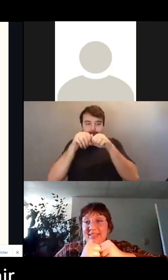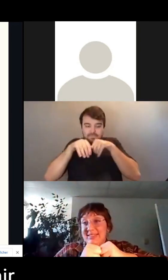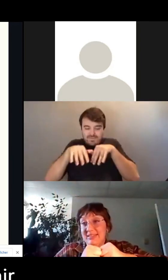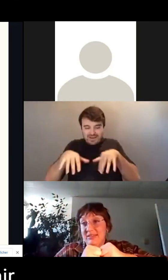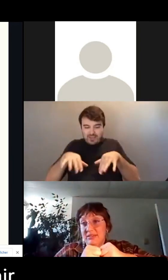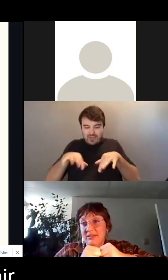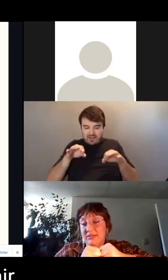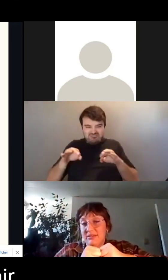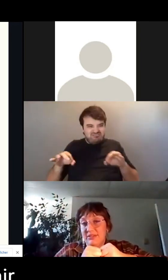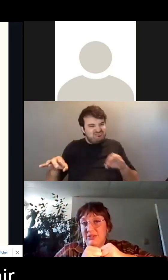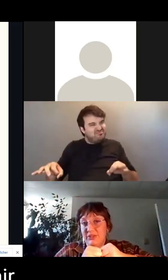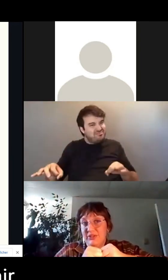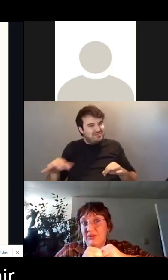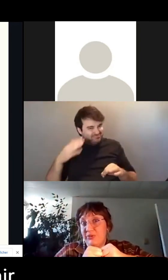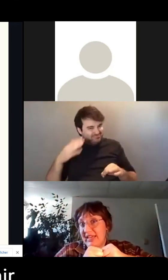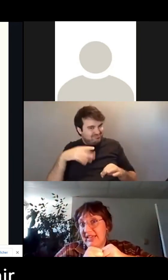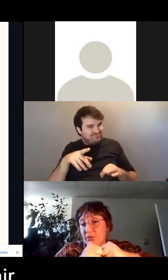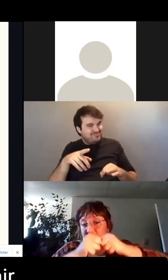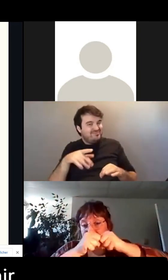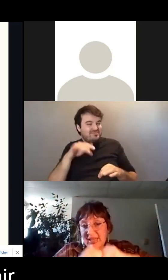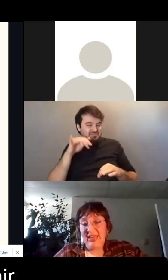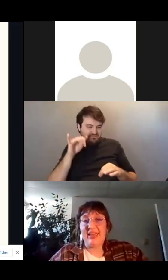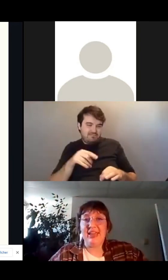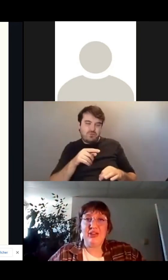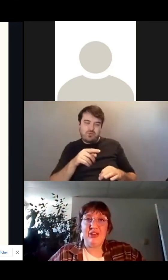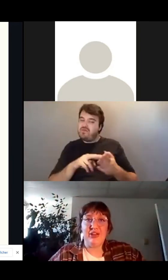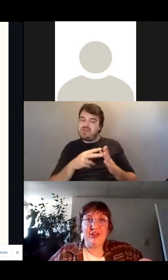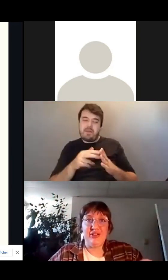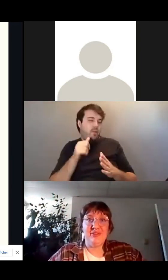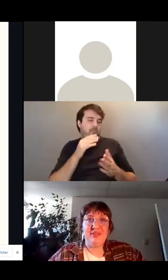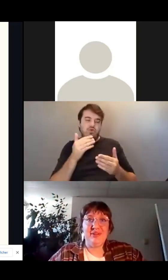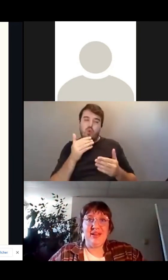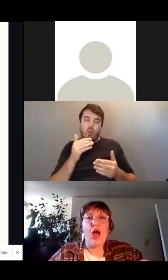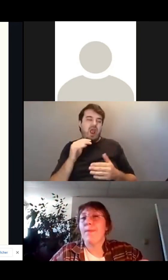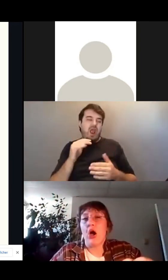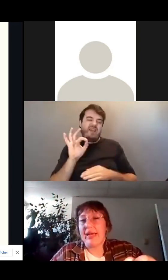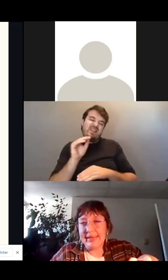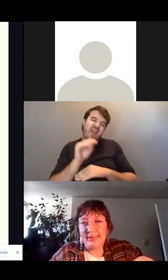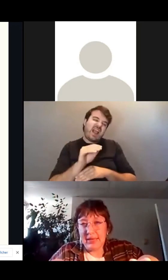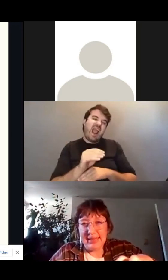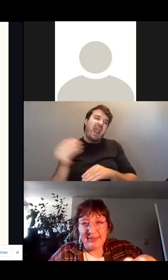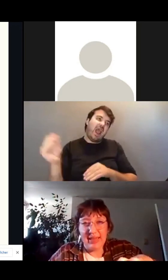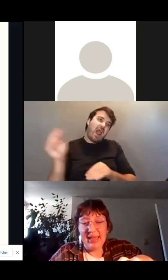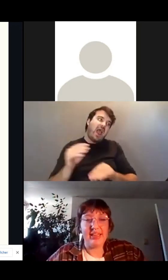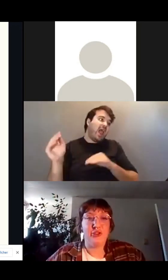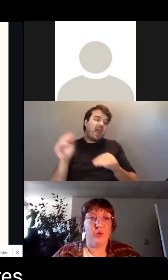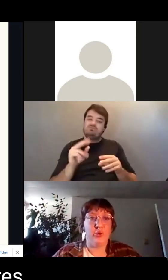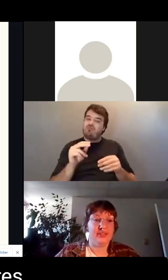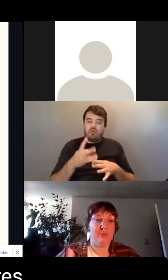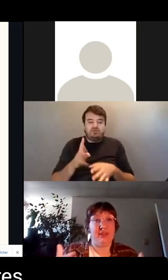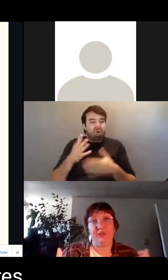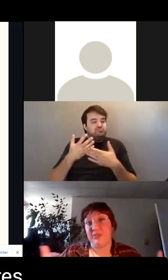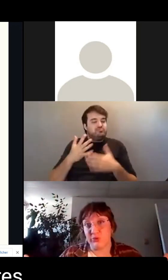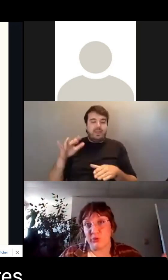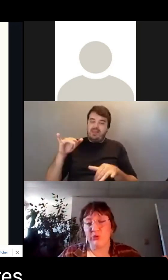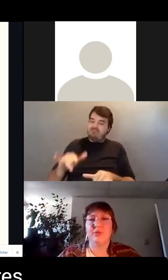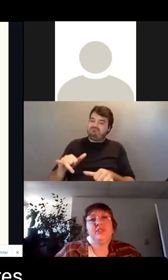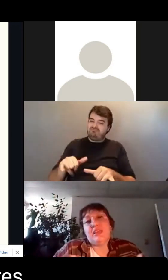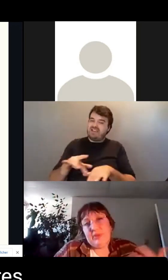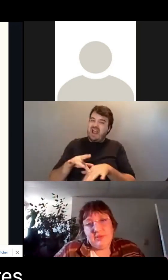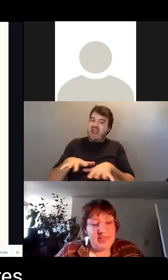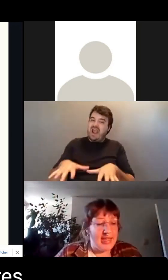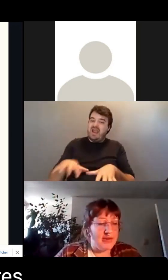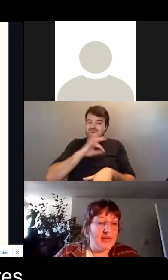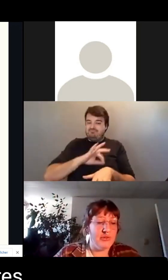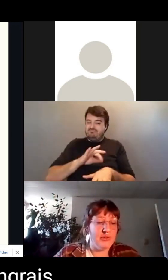les racines de votre haricot et embarré dans la terre. Et donc, ça bénéficie aux autres, mais